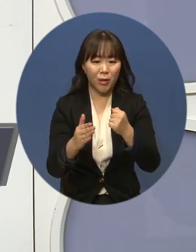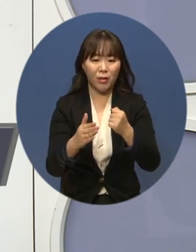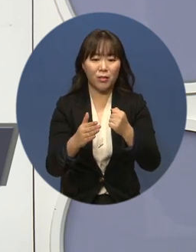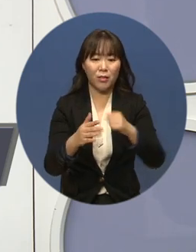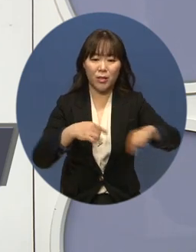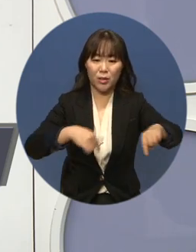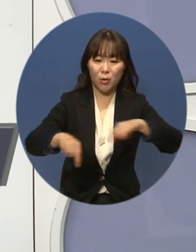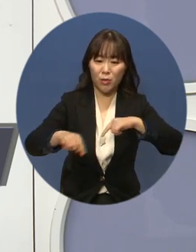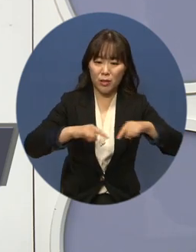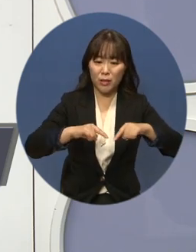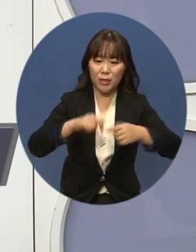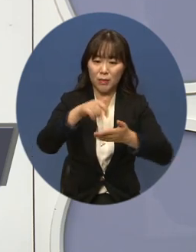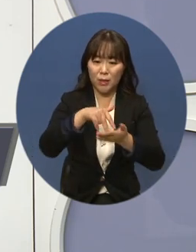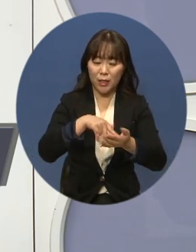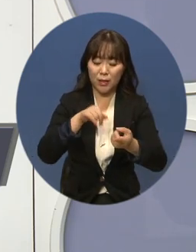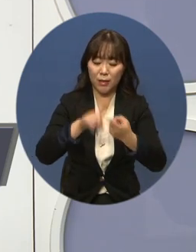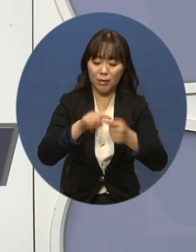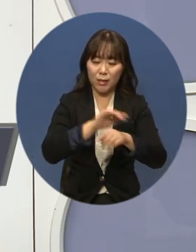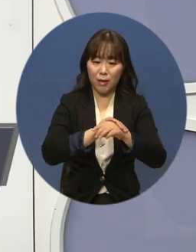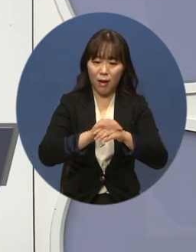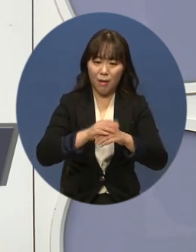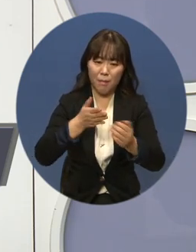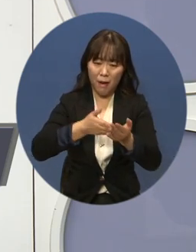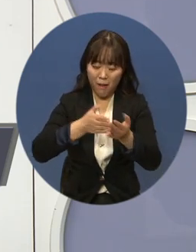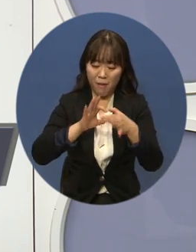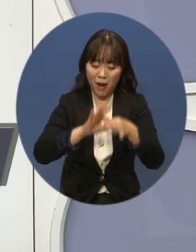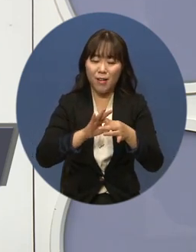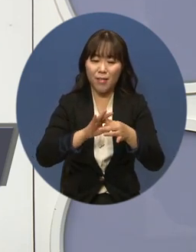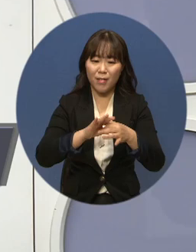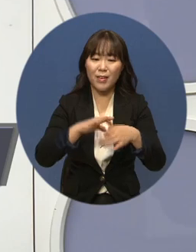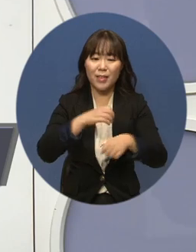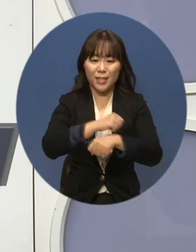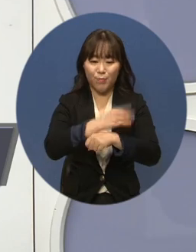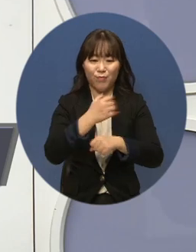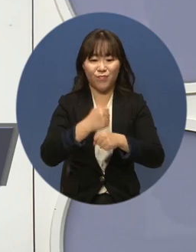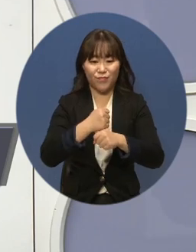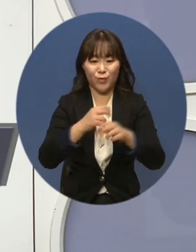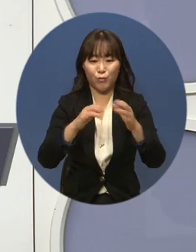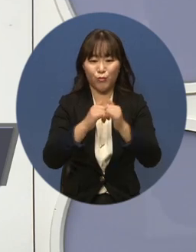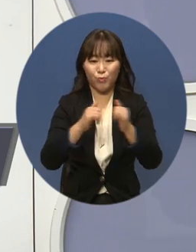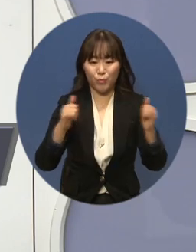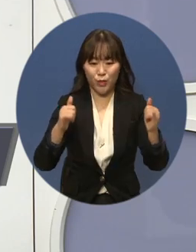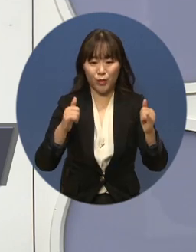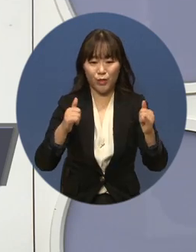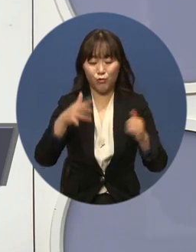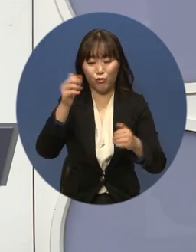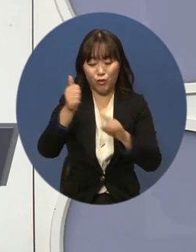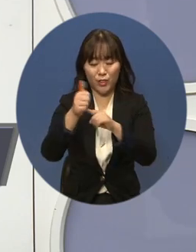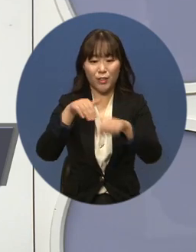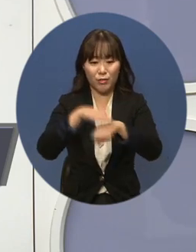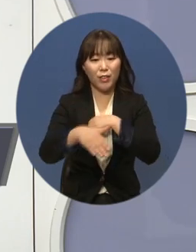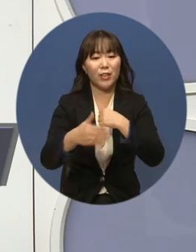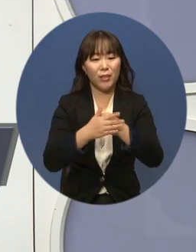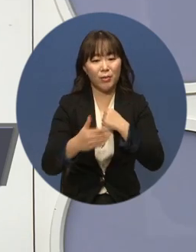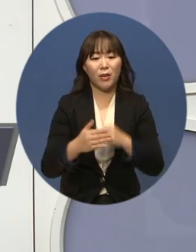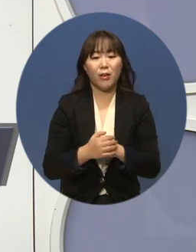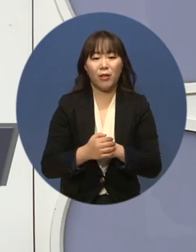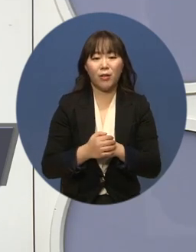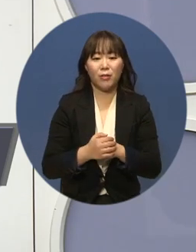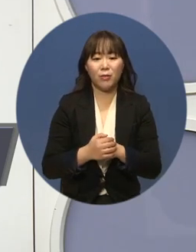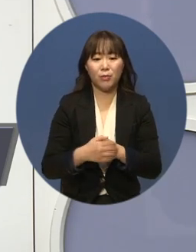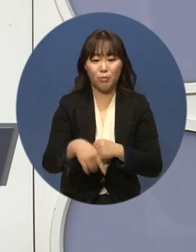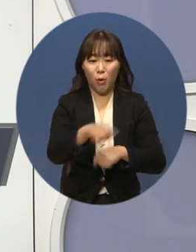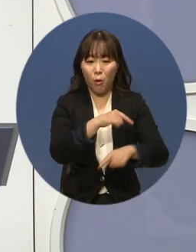정치 입장을 잘 대변하는 그 신문을 만들었거든요. 네. 이제 군민주행식으로 해서 향후들도 출자를